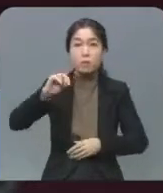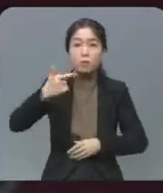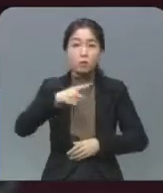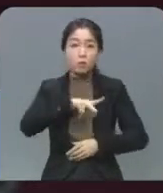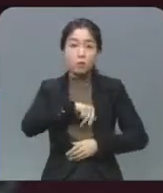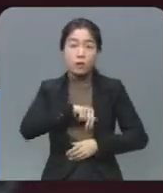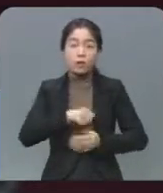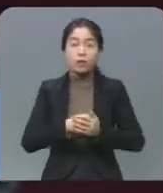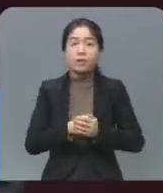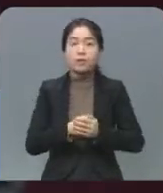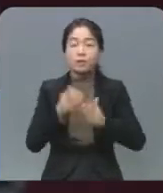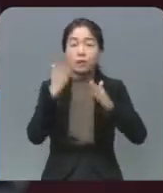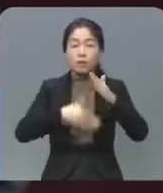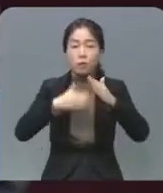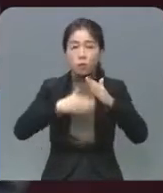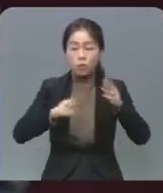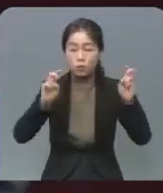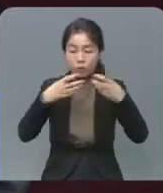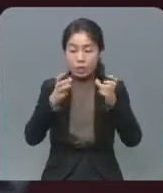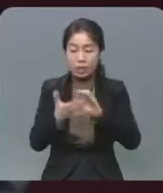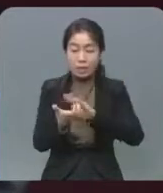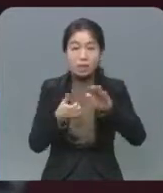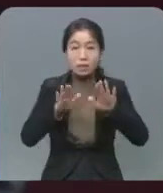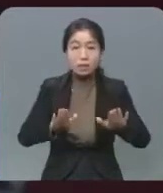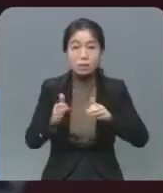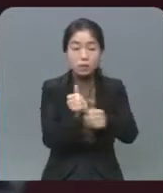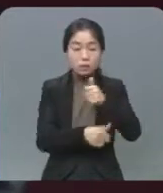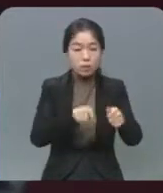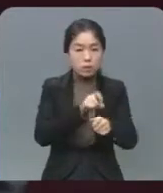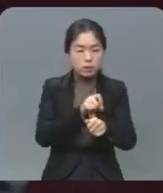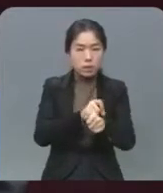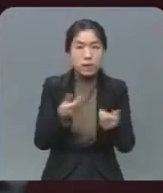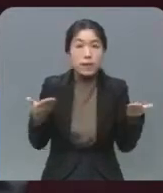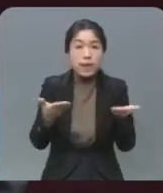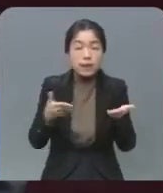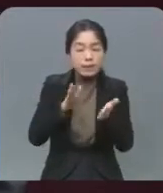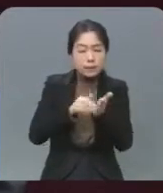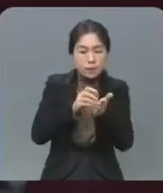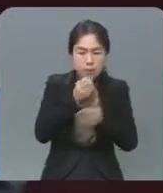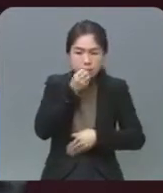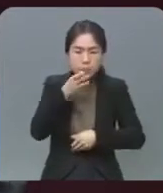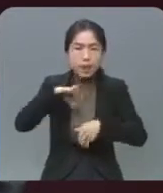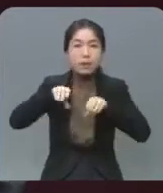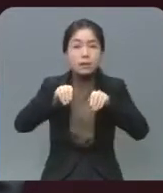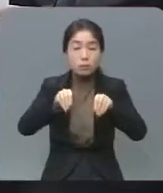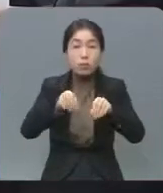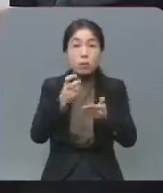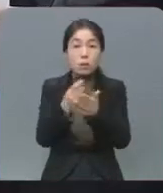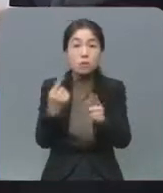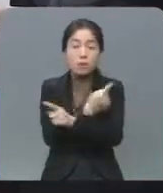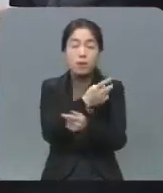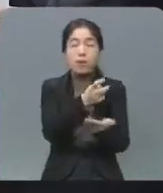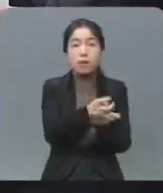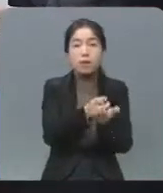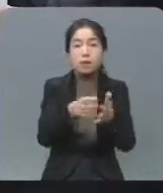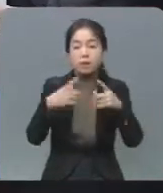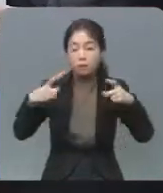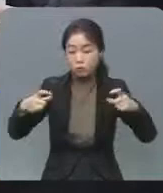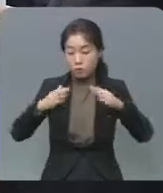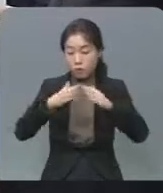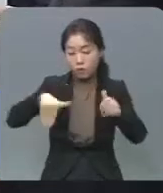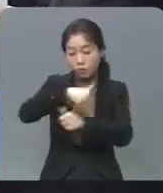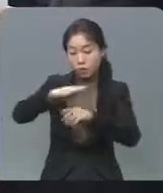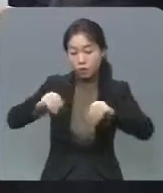의원은 공공기관 전현직 임직원의 직무상 비밀 누설과 이용 행위를 처벌하는 형법 개정안과 주택지구와 그